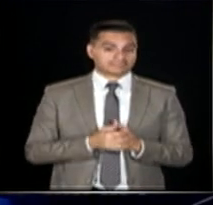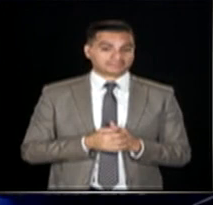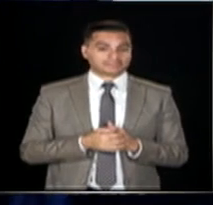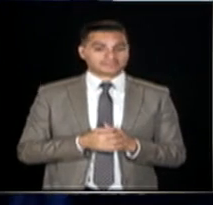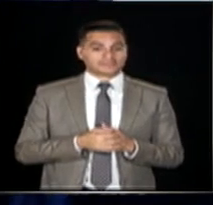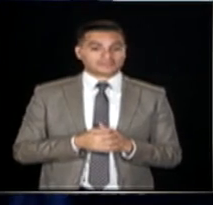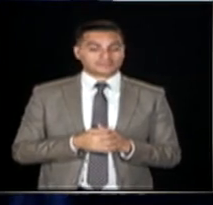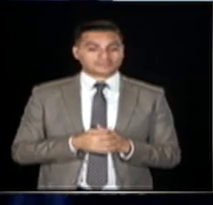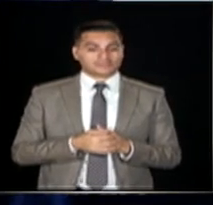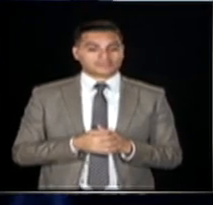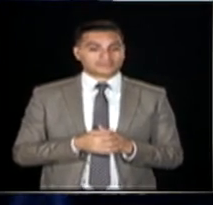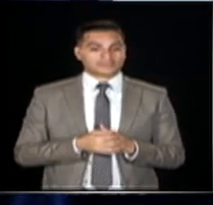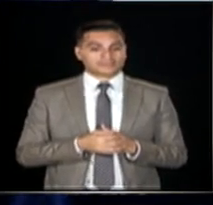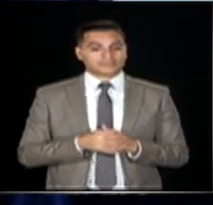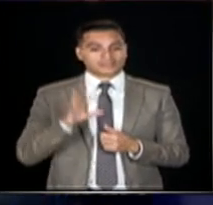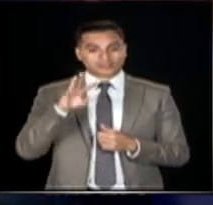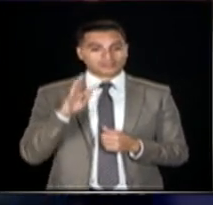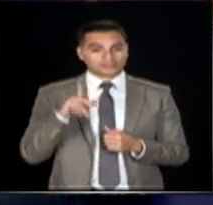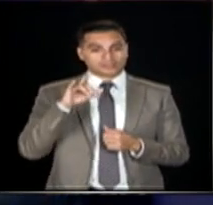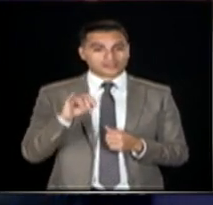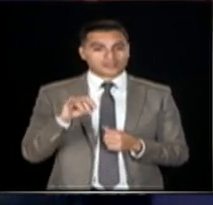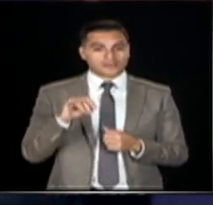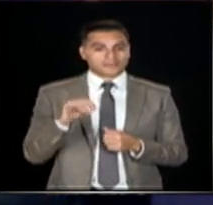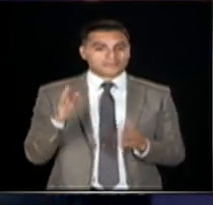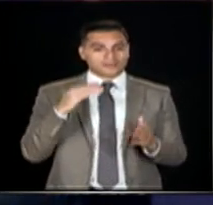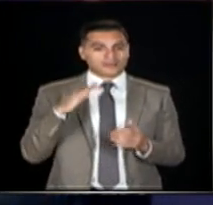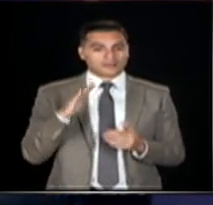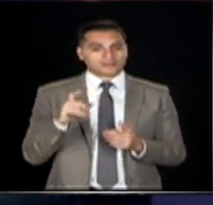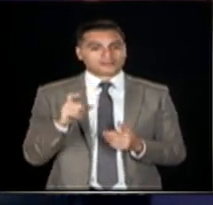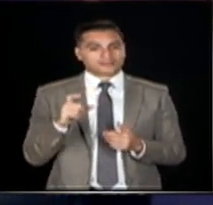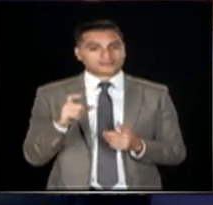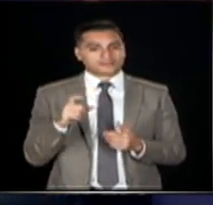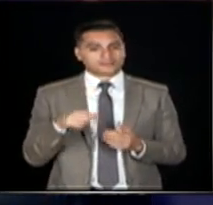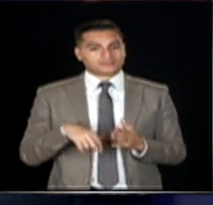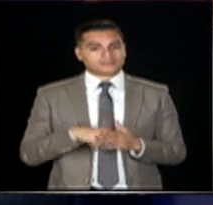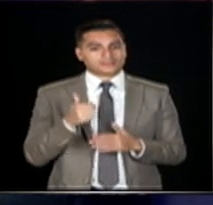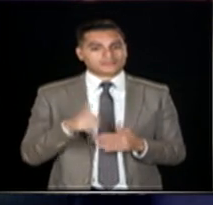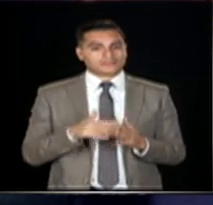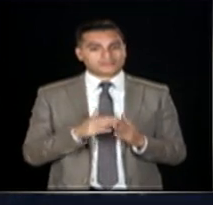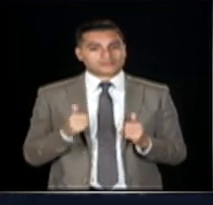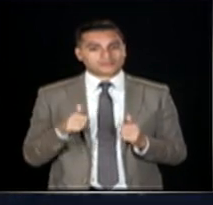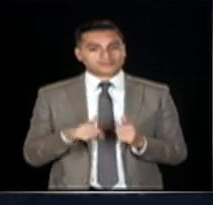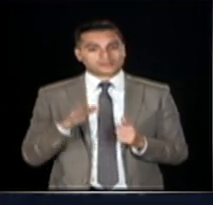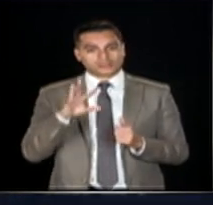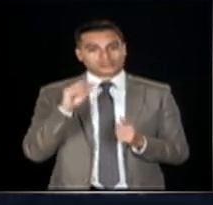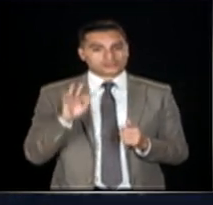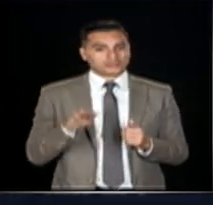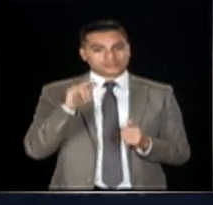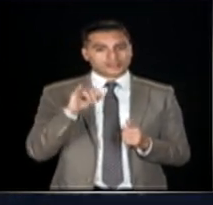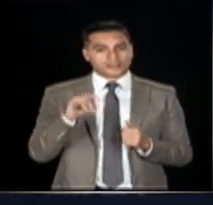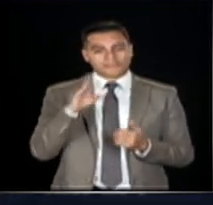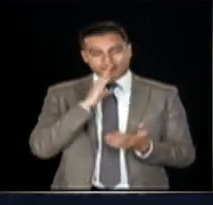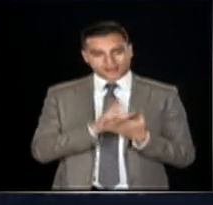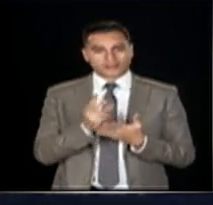نضاي مولمبا، هشام حسن. 9 أجوان بطولة 74 اللي كونغو كسبتها، كانت في مصر. هشام حسن